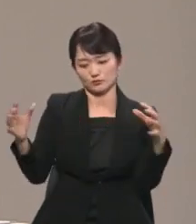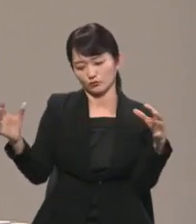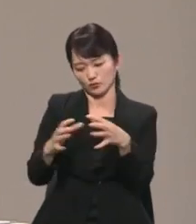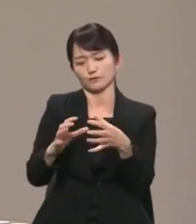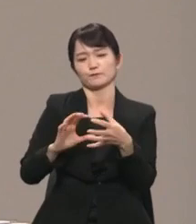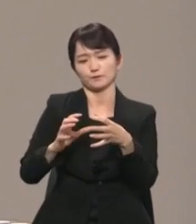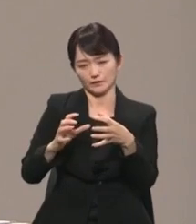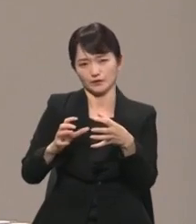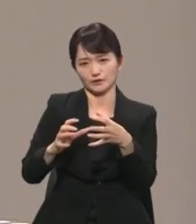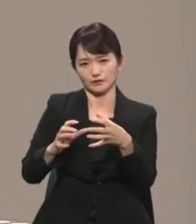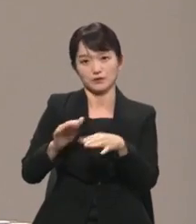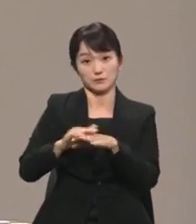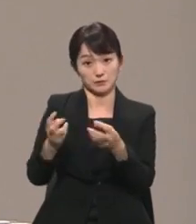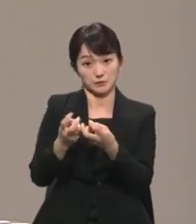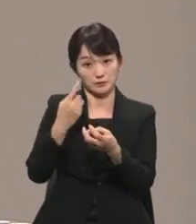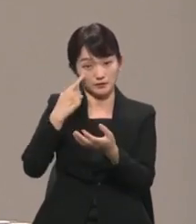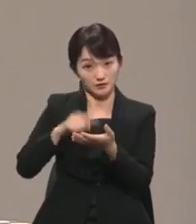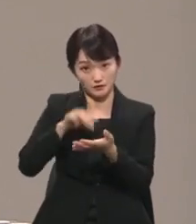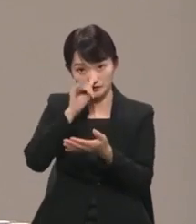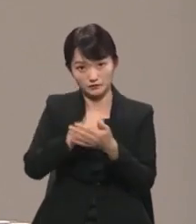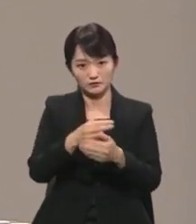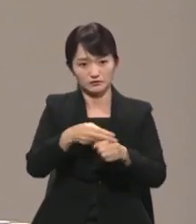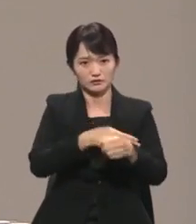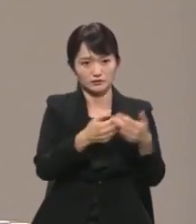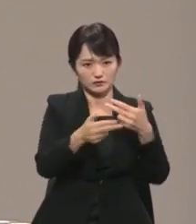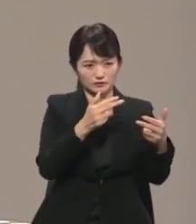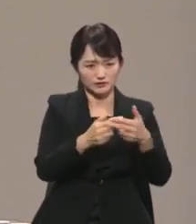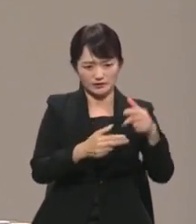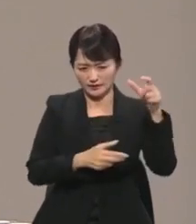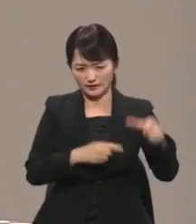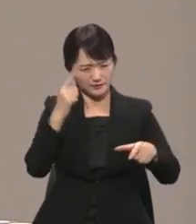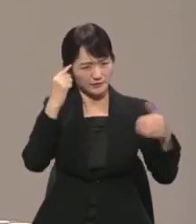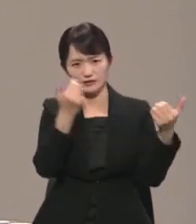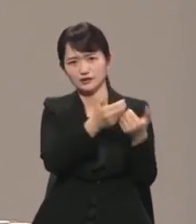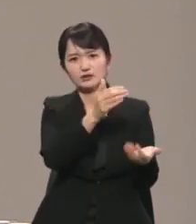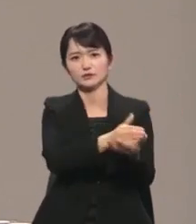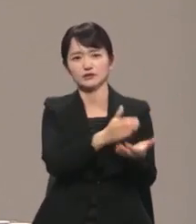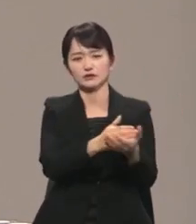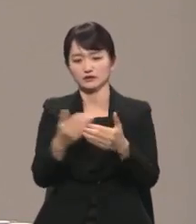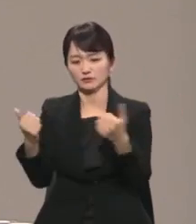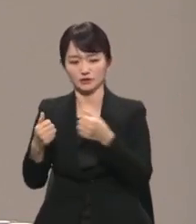투쟁만을 내세우는 것이 아니라 협상 테이블 안에 들어와서 본인들의 의견을